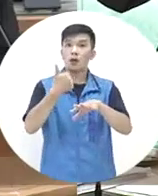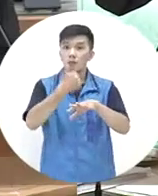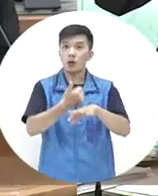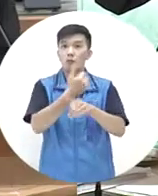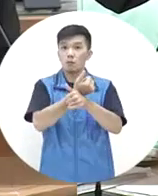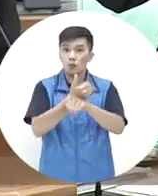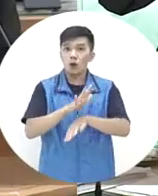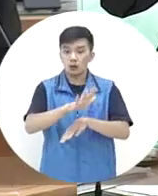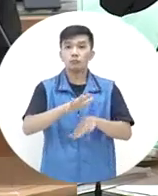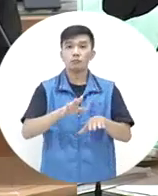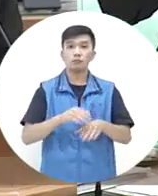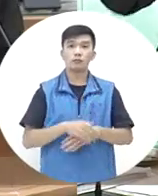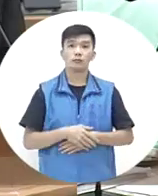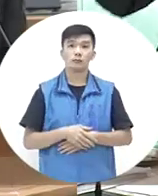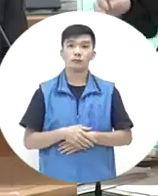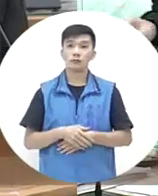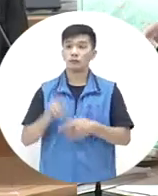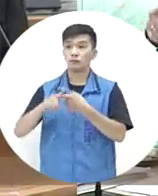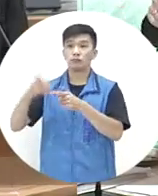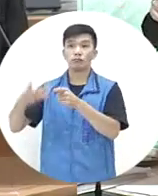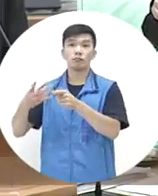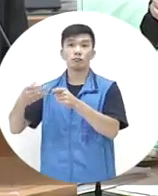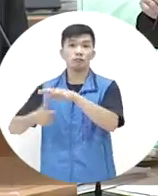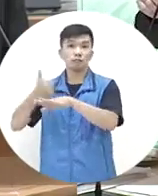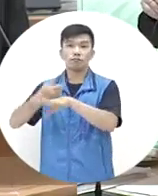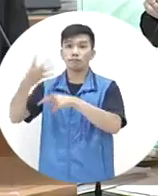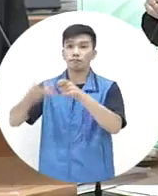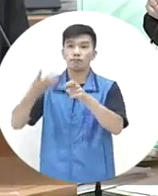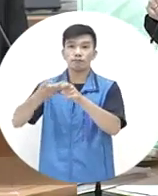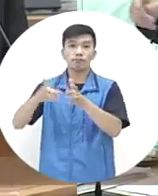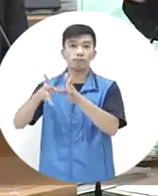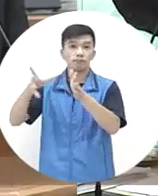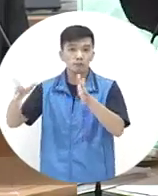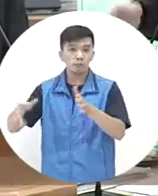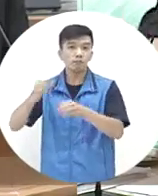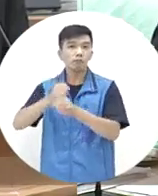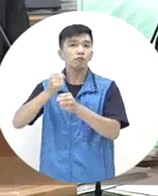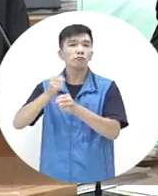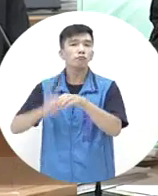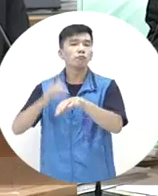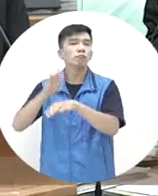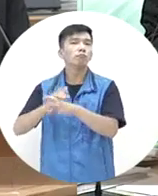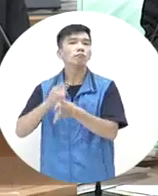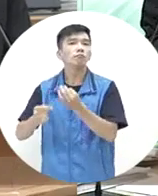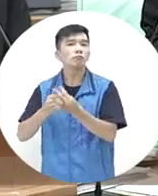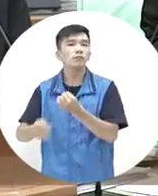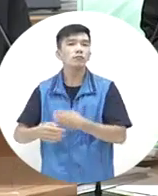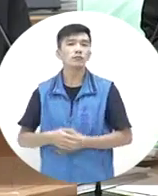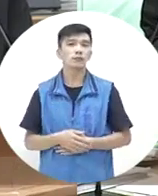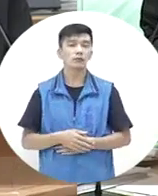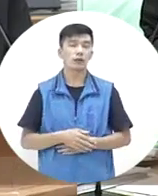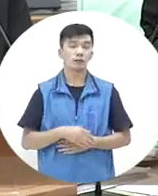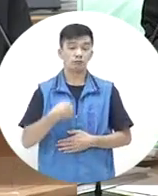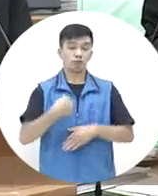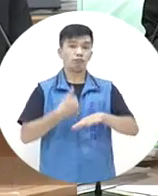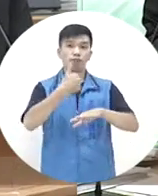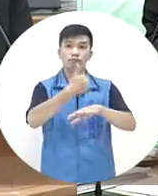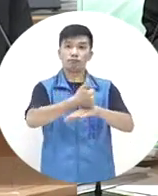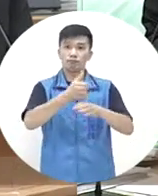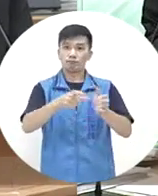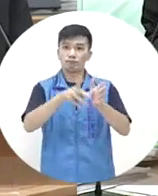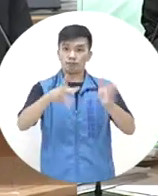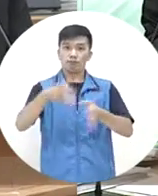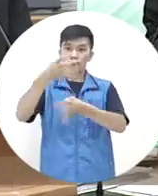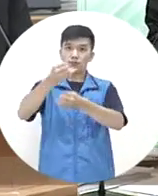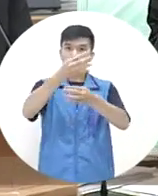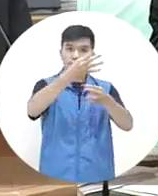四年任期，能够实现多少的这个三环六线嘛？ 我一定在任期里面，把。该做的任